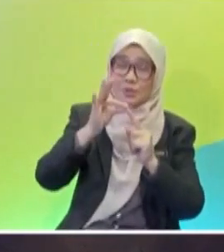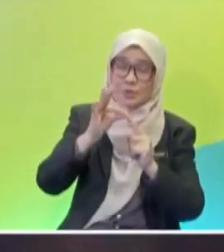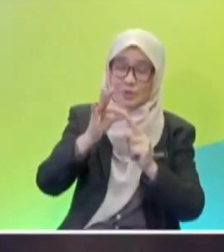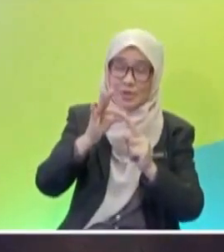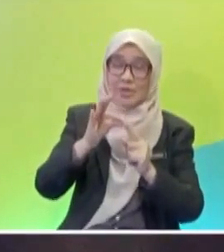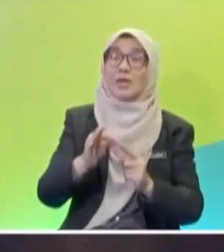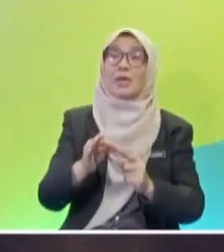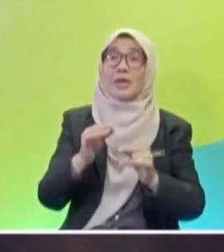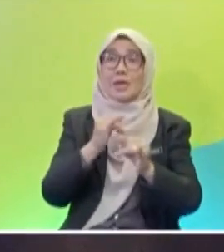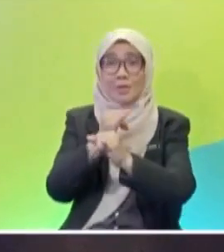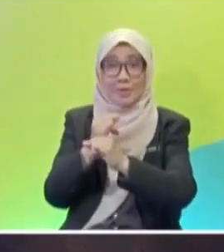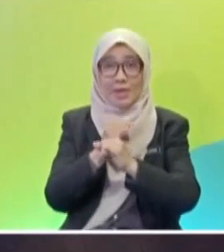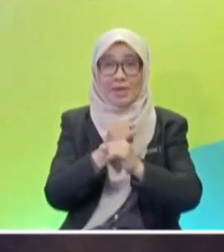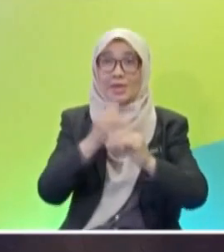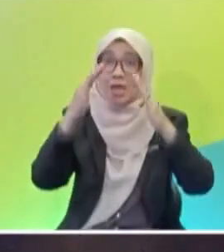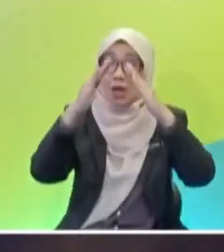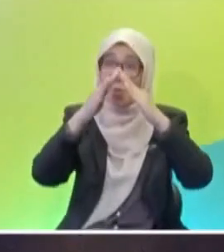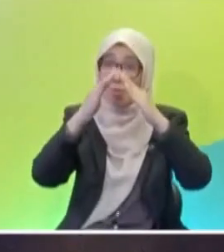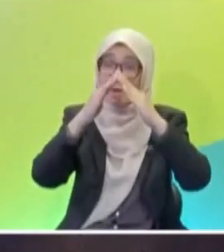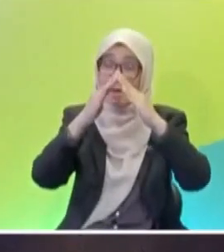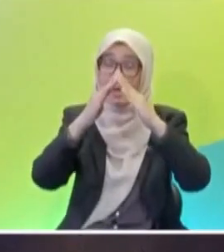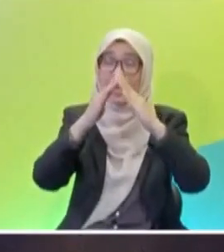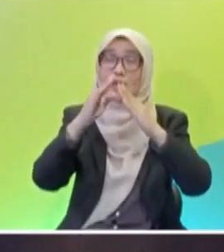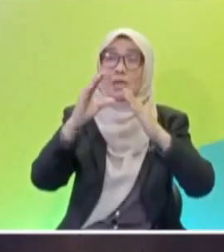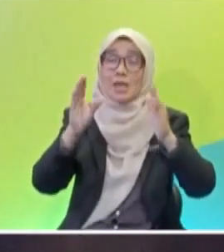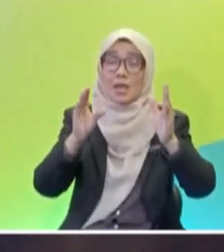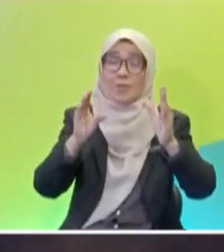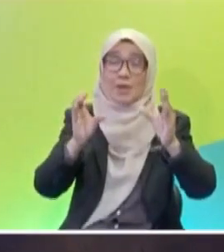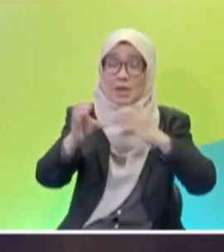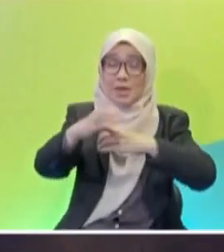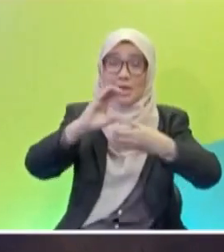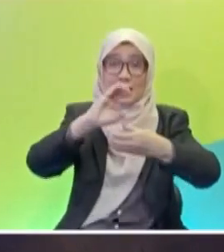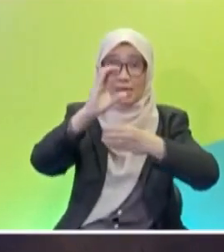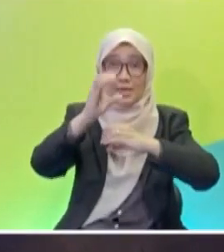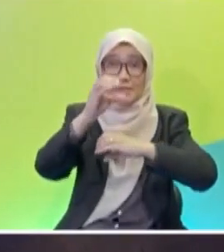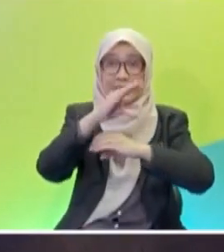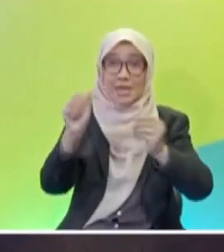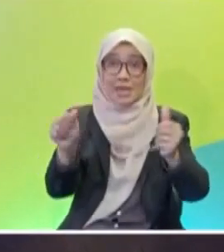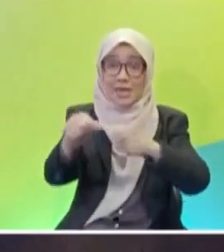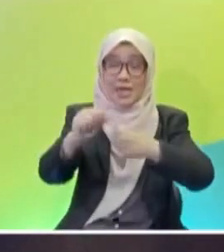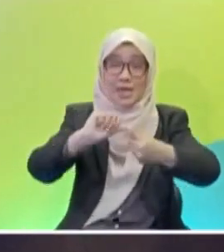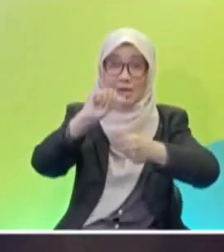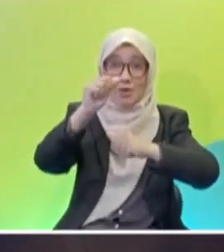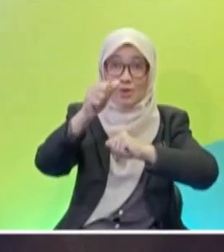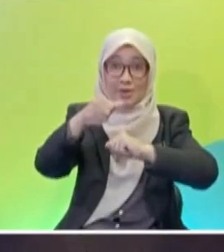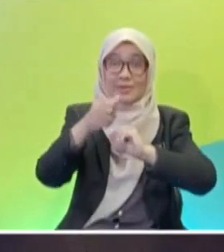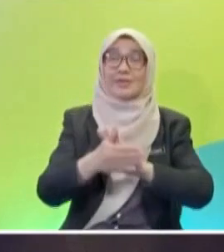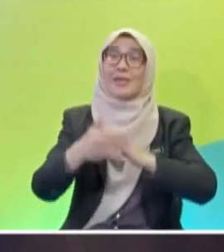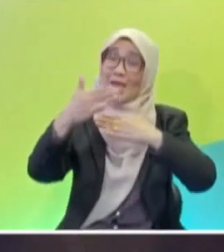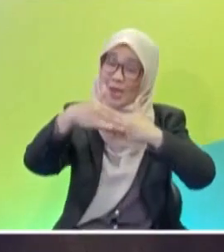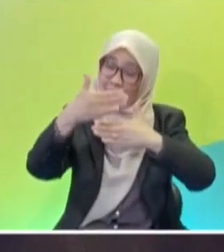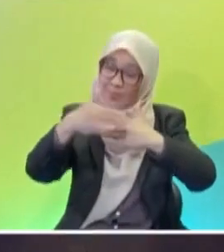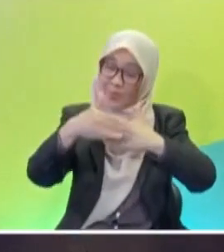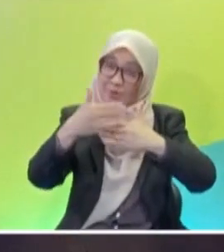dan juga di sini ada menghasilkan juga mudah dipelihara ah macam abang Roy gitu kan